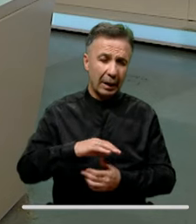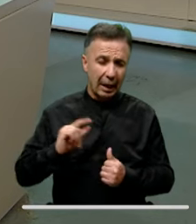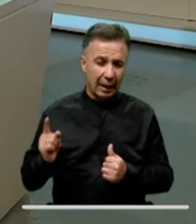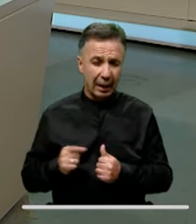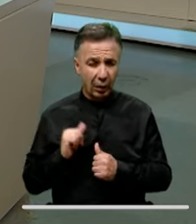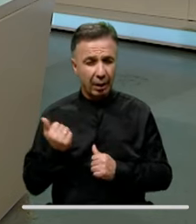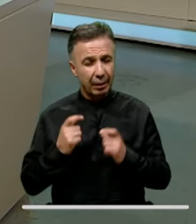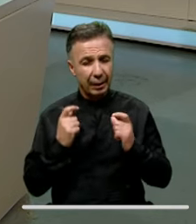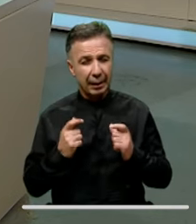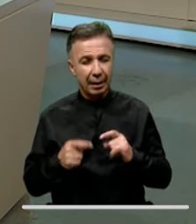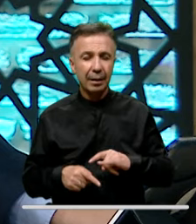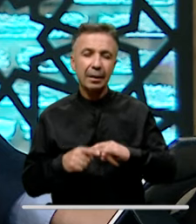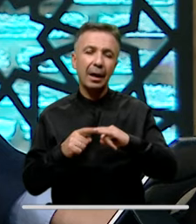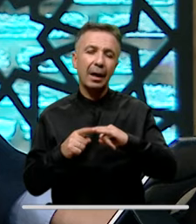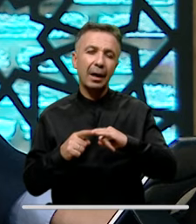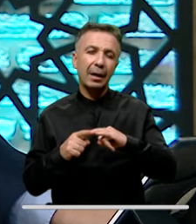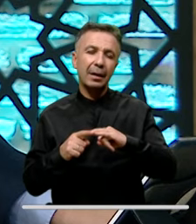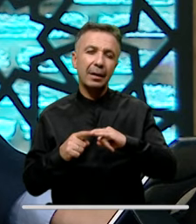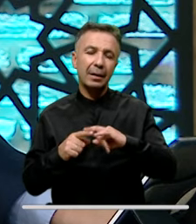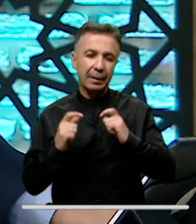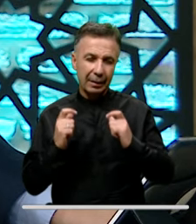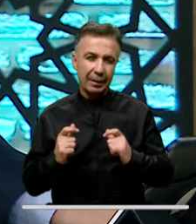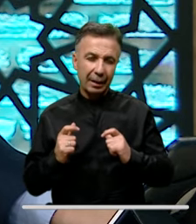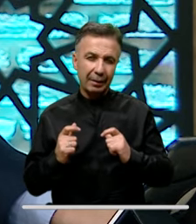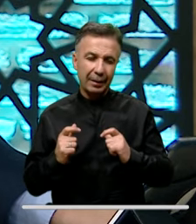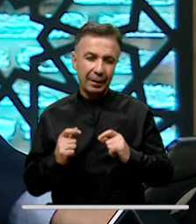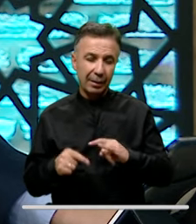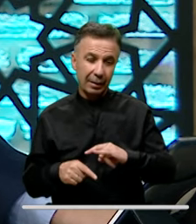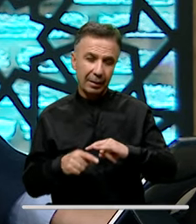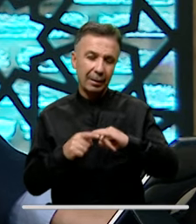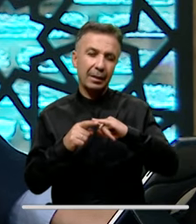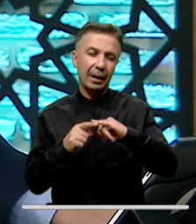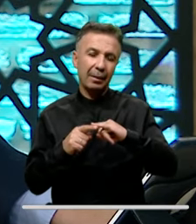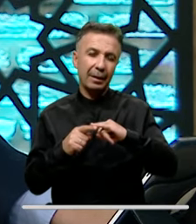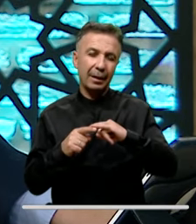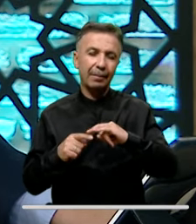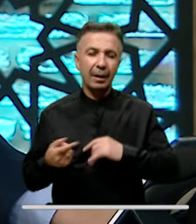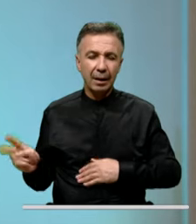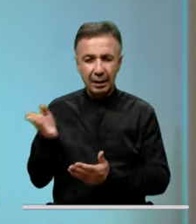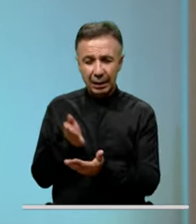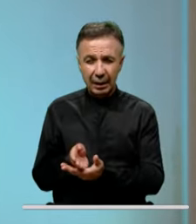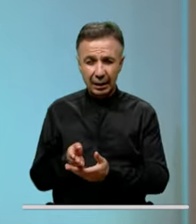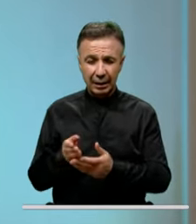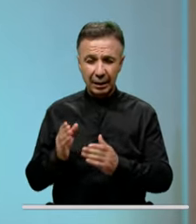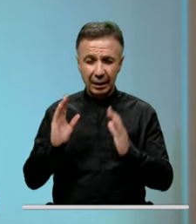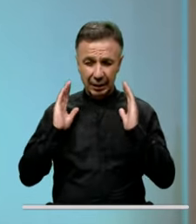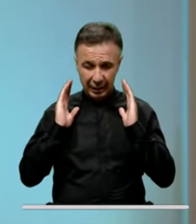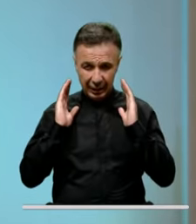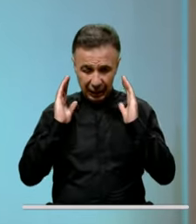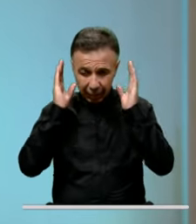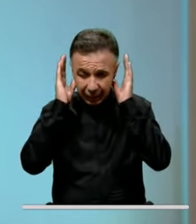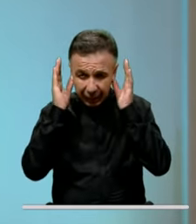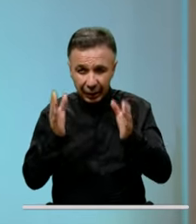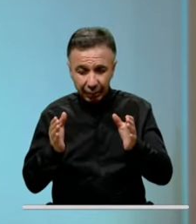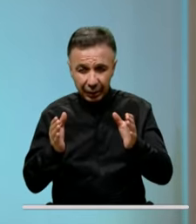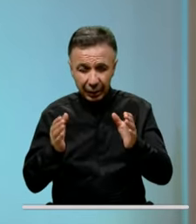Kabe-i Muazzama'da bir evladın babasına olan duası, salih bir evladın herhalde bunun da kıymeti vardır hocam. Mutlaka. Allah rahmet eylesin